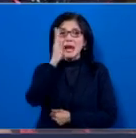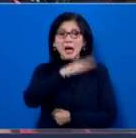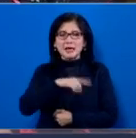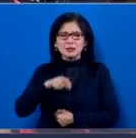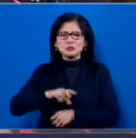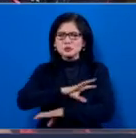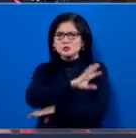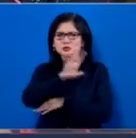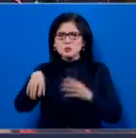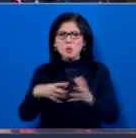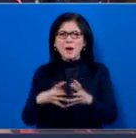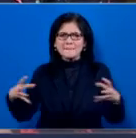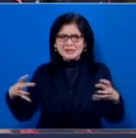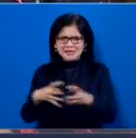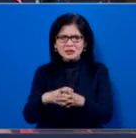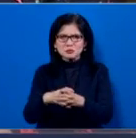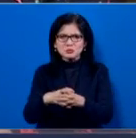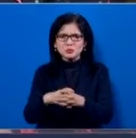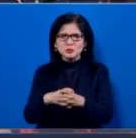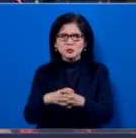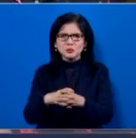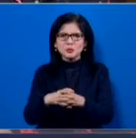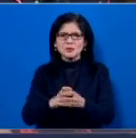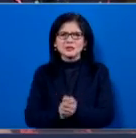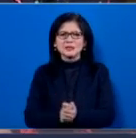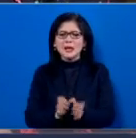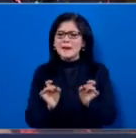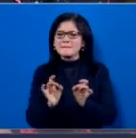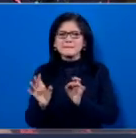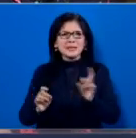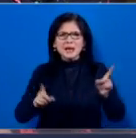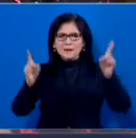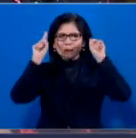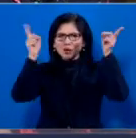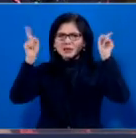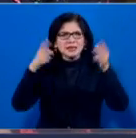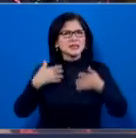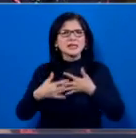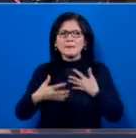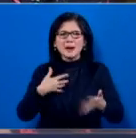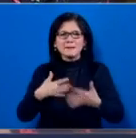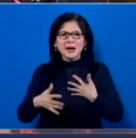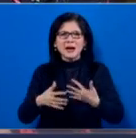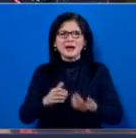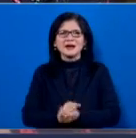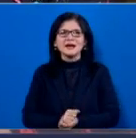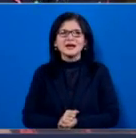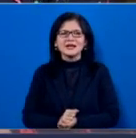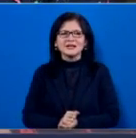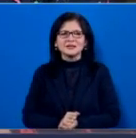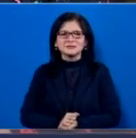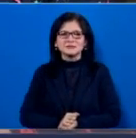bersatu. Walaupun berbeda pilihan politik, itu hal yang sangat biasa. Beda itu sangat indah kalau misalnya kita bisa maknai untuk satu kesatuan Indonesia.